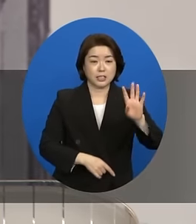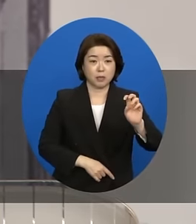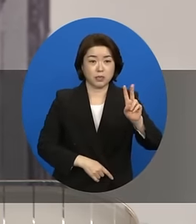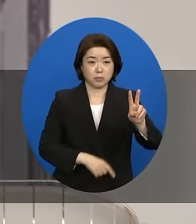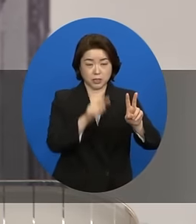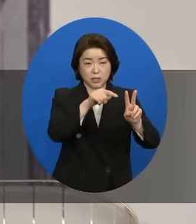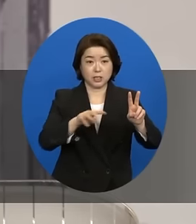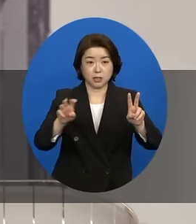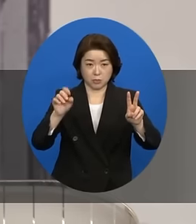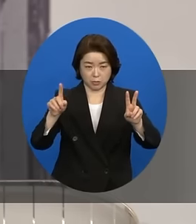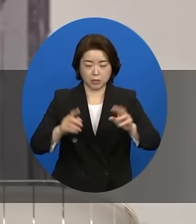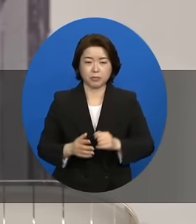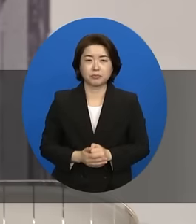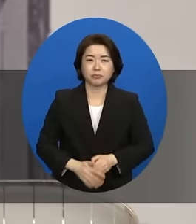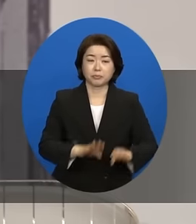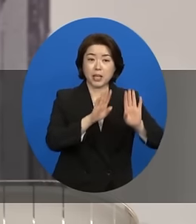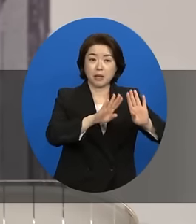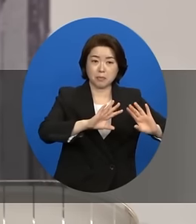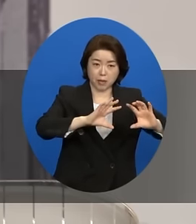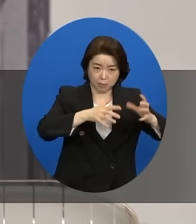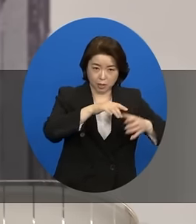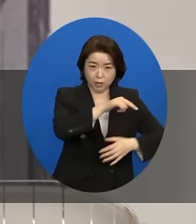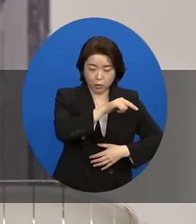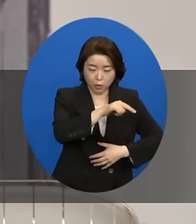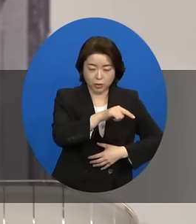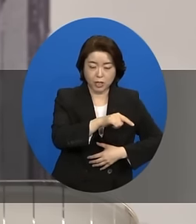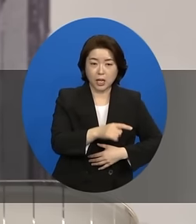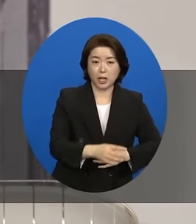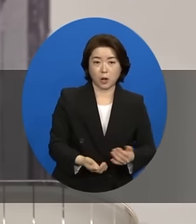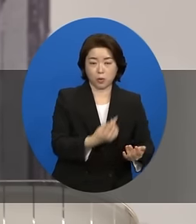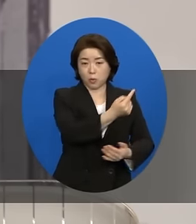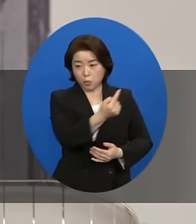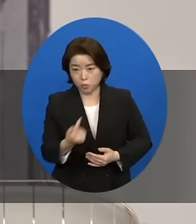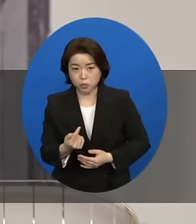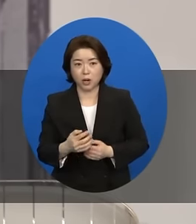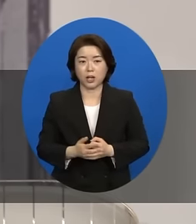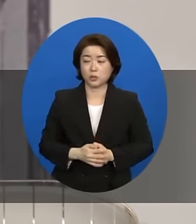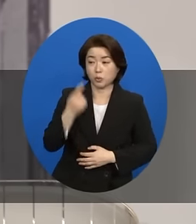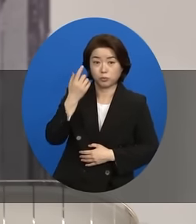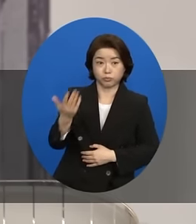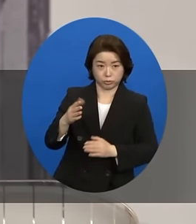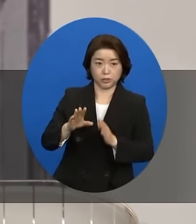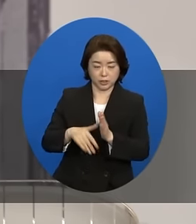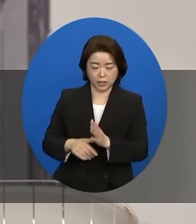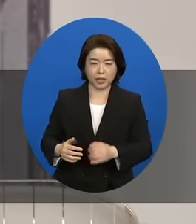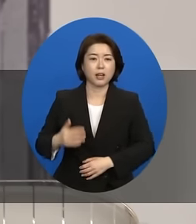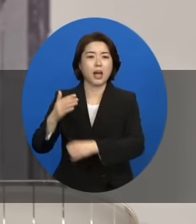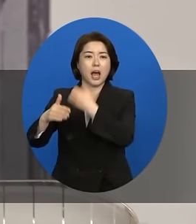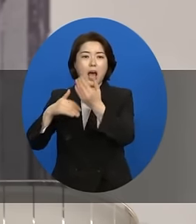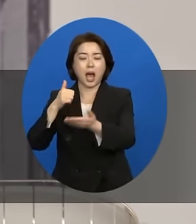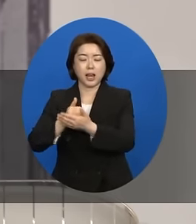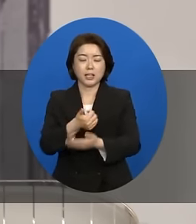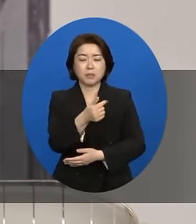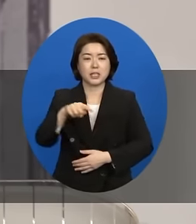바벨로니아 사절단이 와서 그 나라가 이룬 기적을 물을 때 하나님은 히스기야의